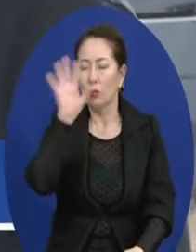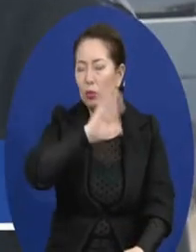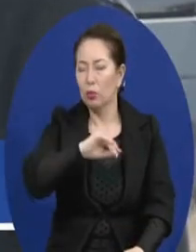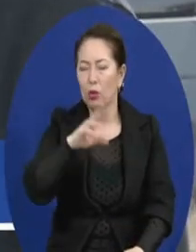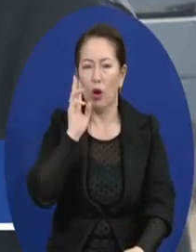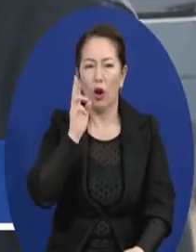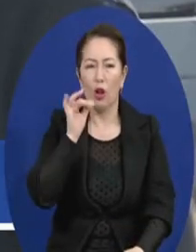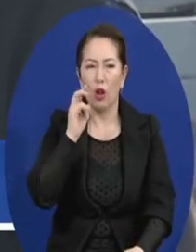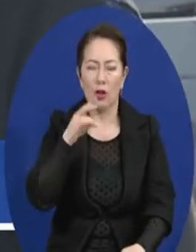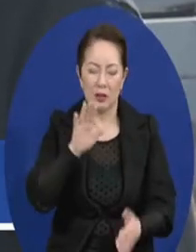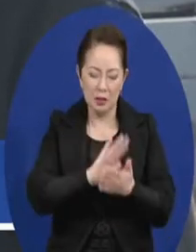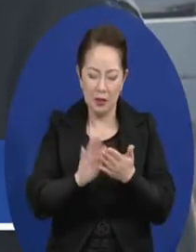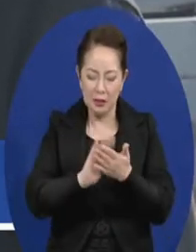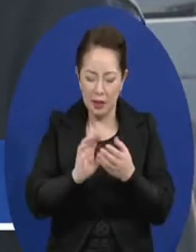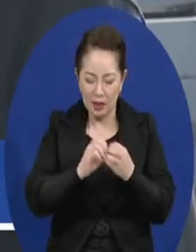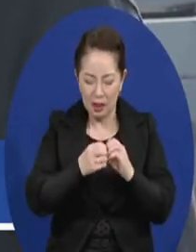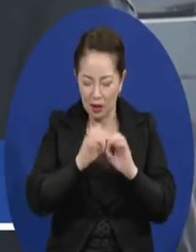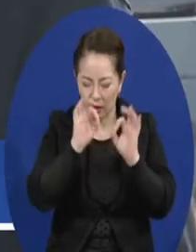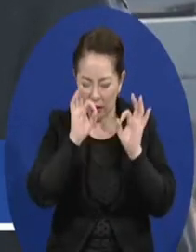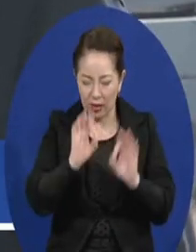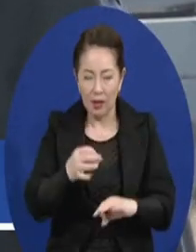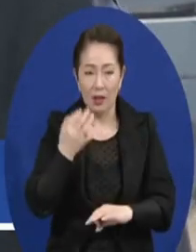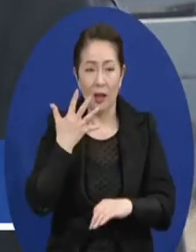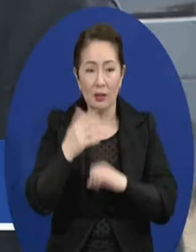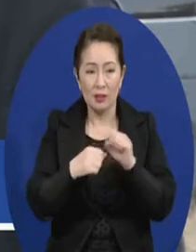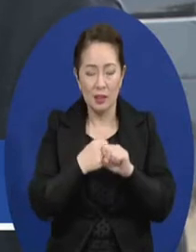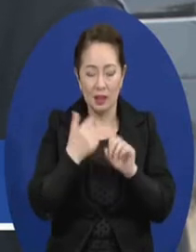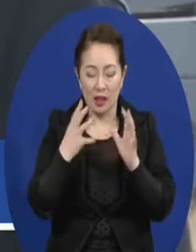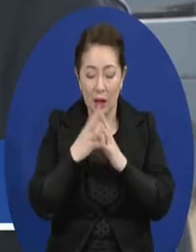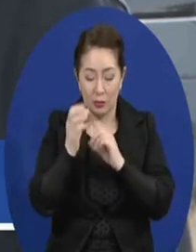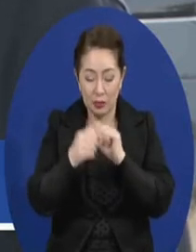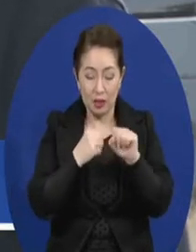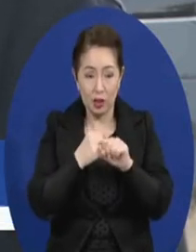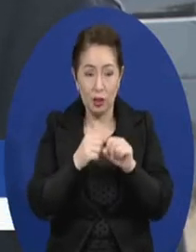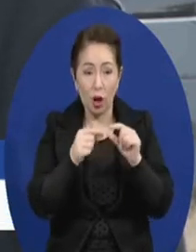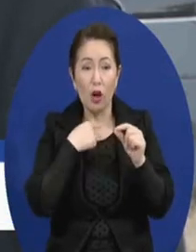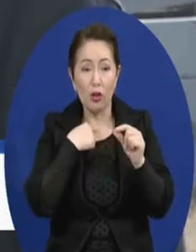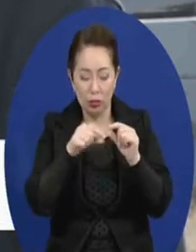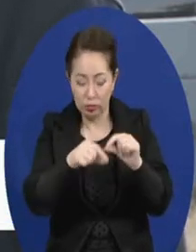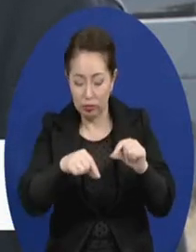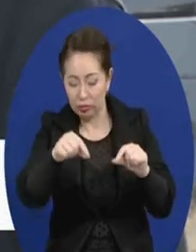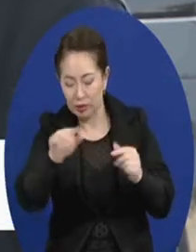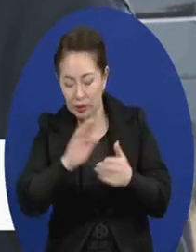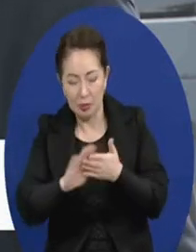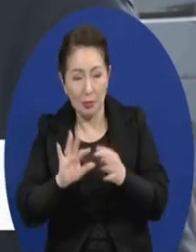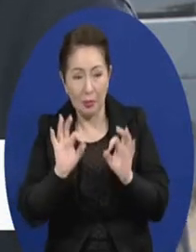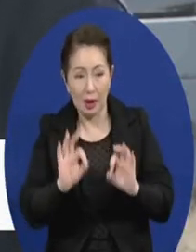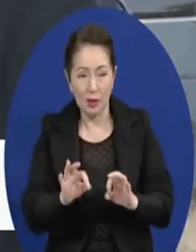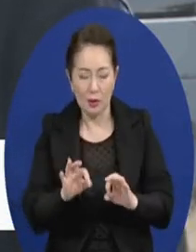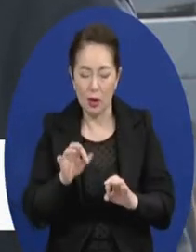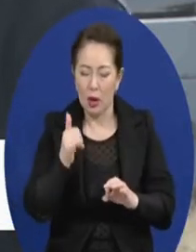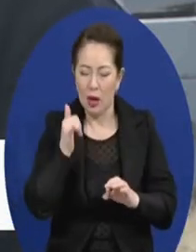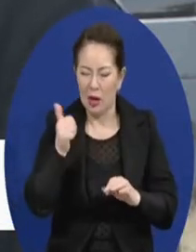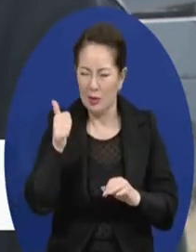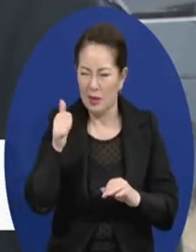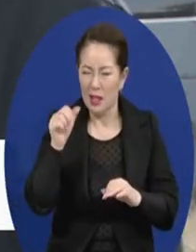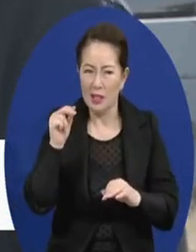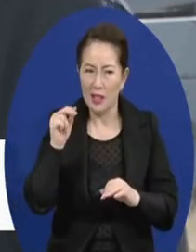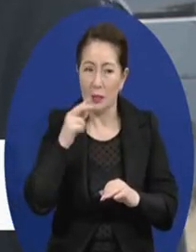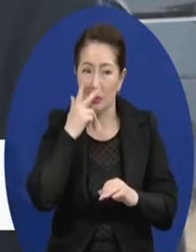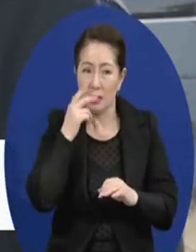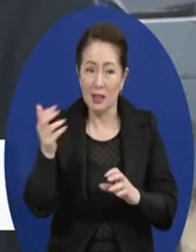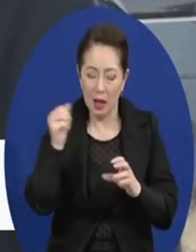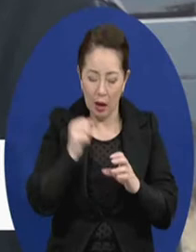цэвэрлэгээ хийгээгүй дунджаар 5-10 жил болсон байдаг. Энэ маань одоо нэг усчлтыг үүсэх их шалтгаан нь болоод хичнээн сайн төлш авсан ч